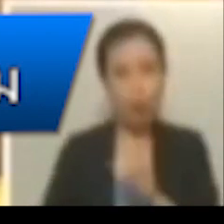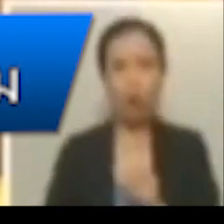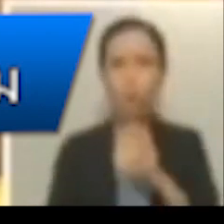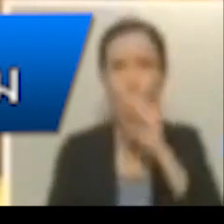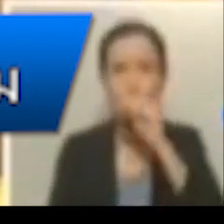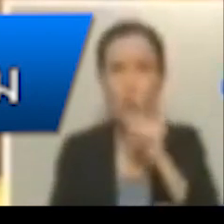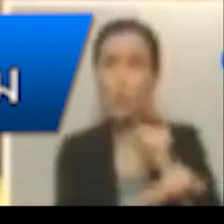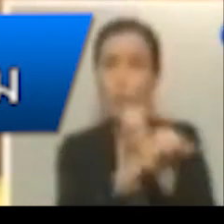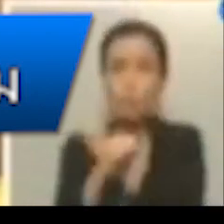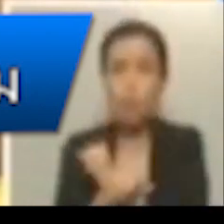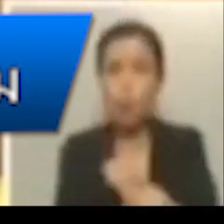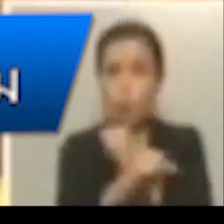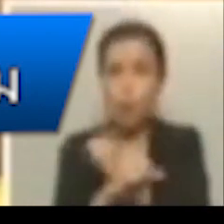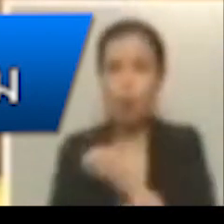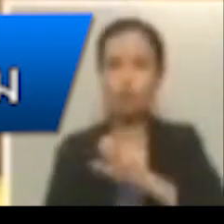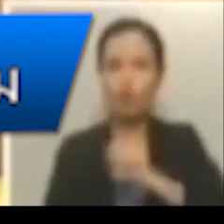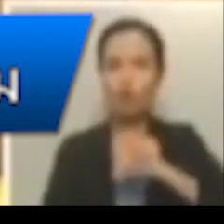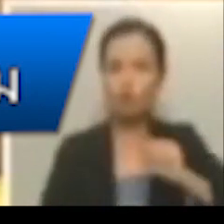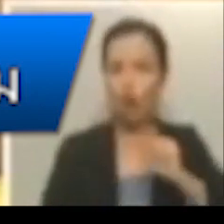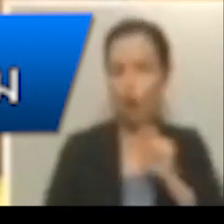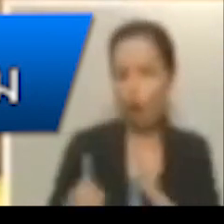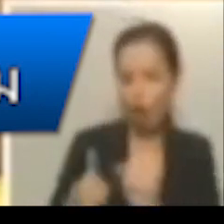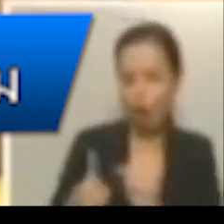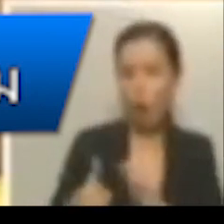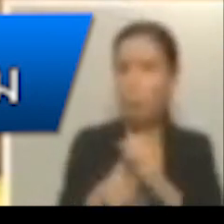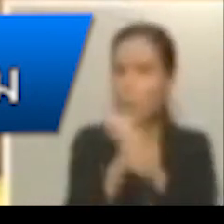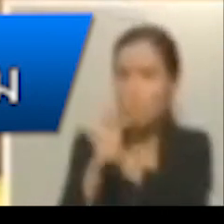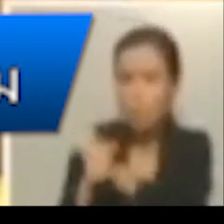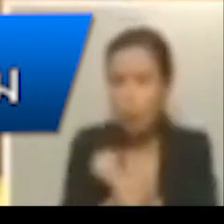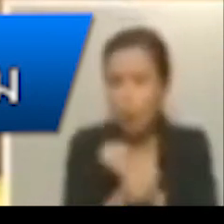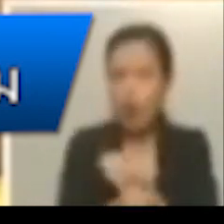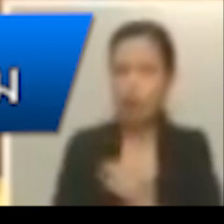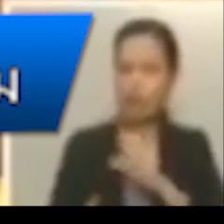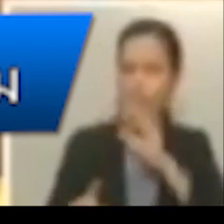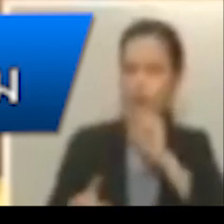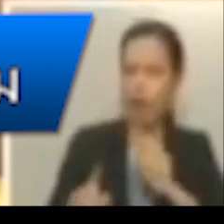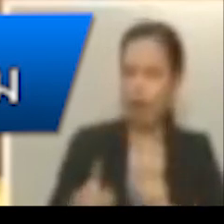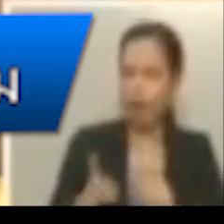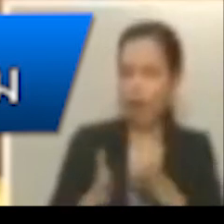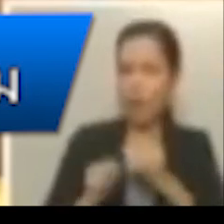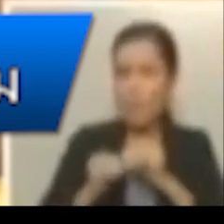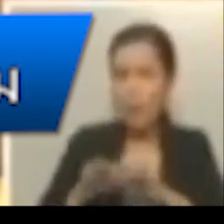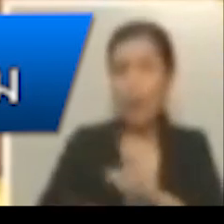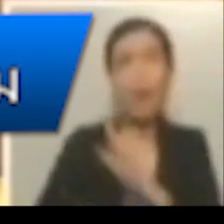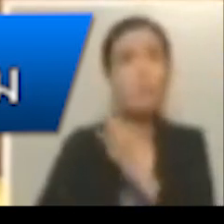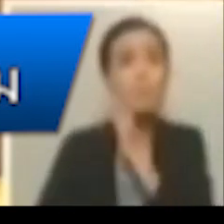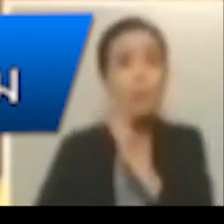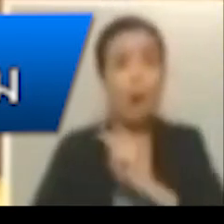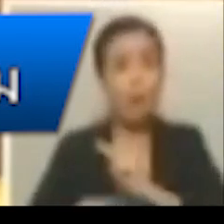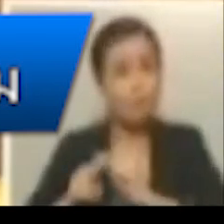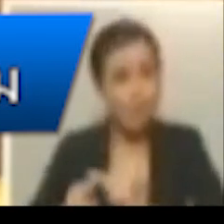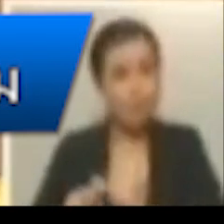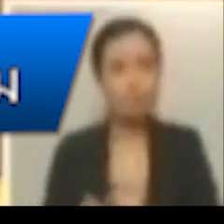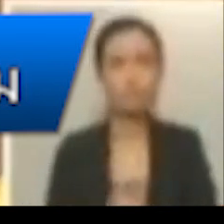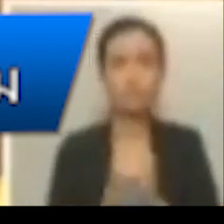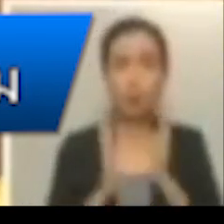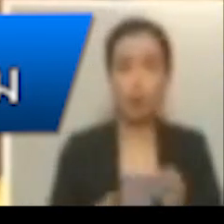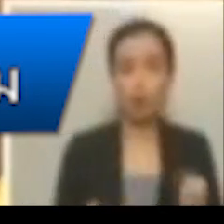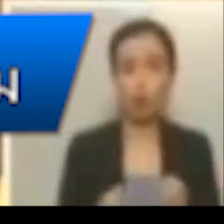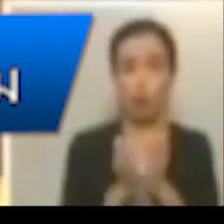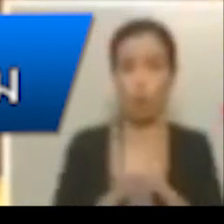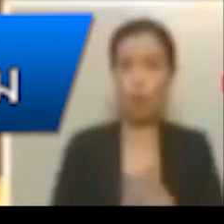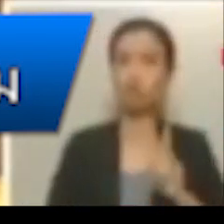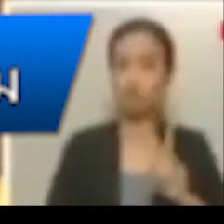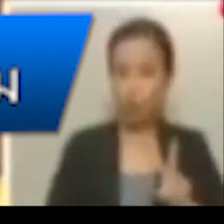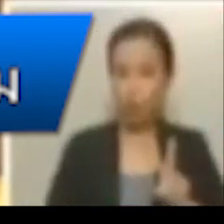กป้องท่านสมาชิกสภาผู้แทนราษฎรท่านนั้นด้วยนะคะว่าอาจจะไม่ใช่คนเผยแพร่ข่าวปลอมเองในส่วนของผู้เสียหายนะคะทั้ง2ค